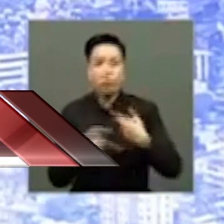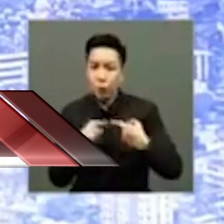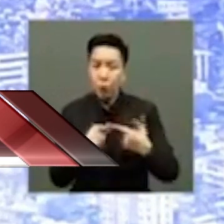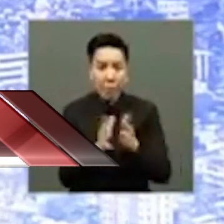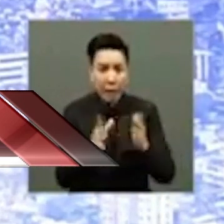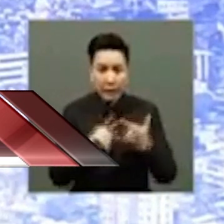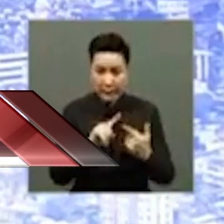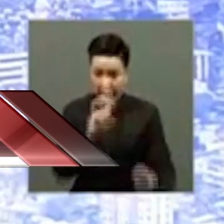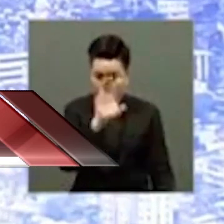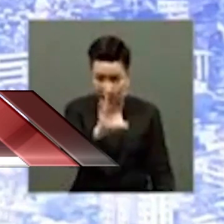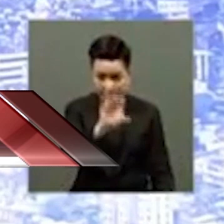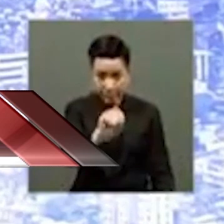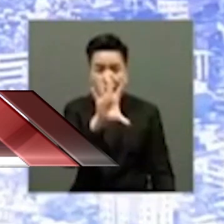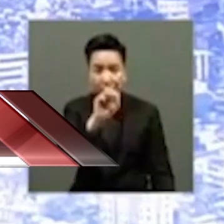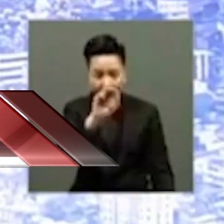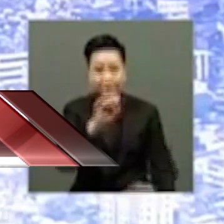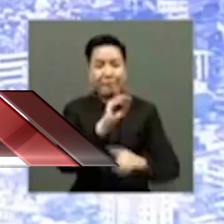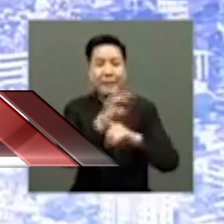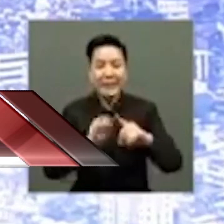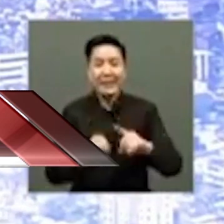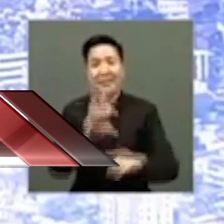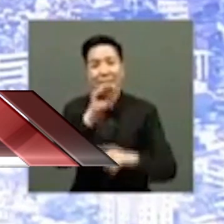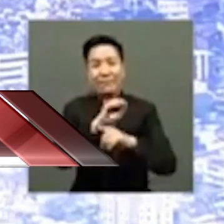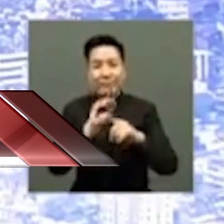เหลือการทำงานที่บ้านนะครับซึ่งก็เป็นนโยบายของทางท่านคณะรัฐมนตรีมาแล้วว่าจะต้องให้เกิดขึ้นได้ให้มาที่สุดก็คือ50%นะครับหรือมากกว่านั้นก็ยิ่งจะดีนะครับซึ่งอันนี้ก็มีการพูด